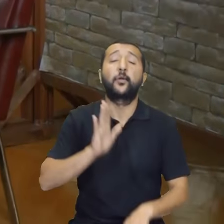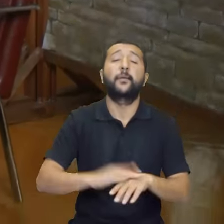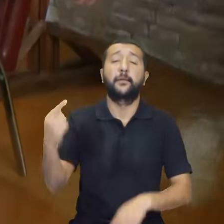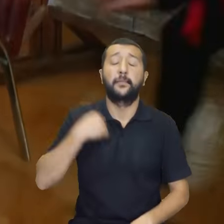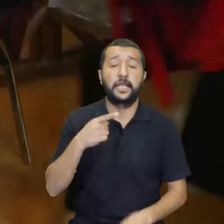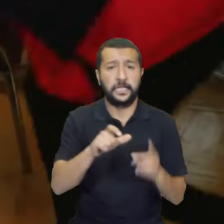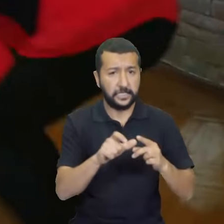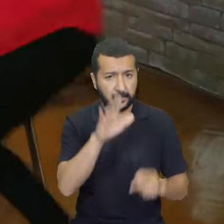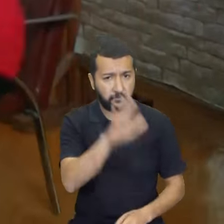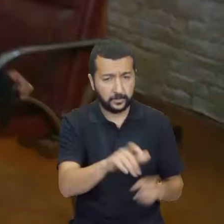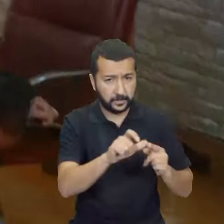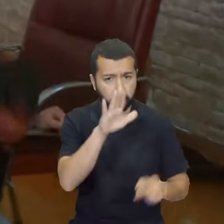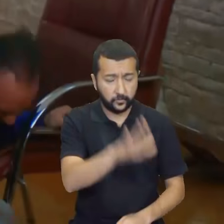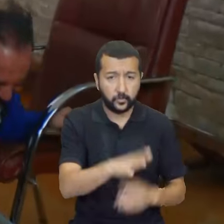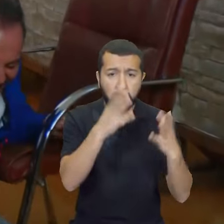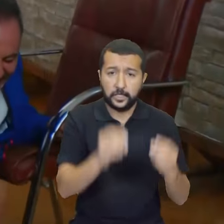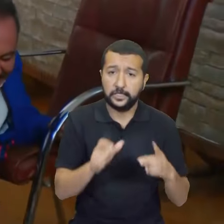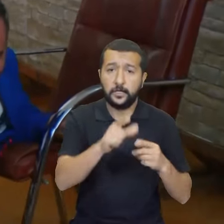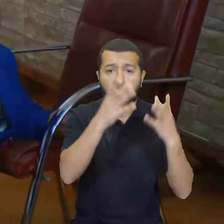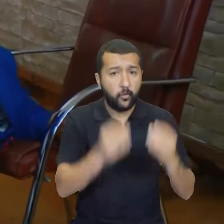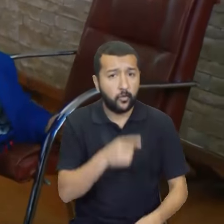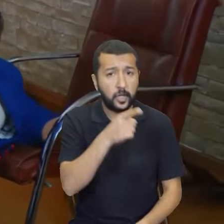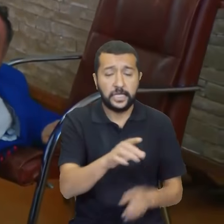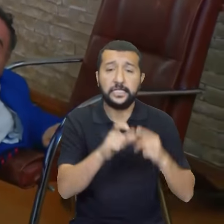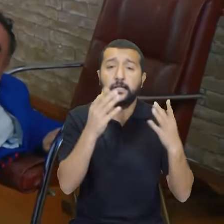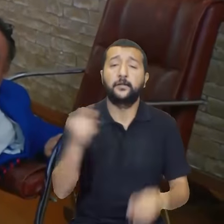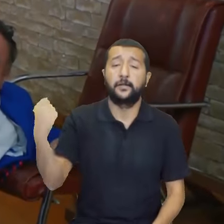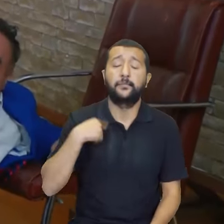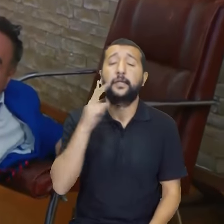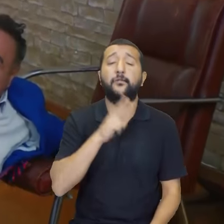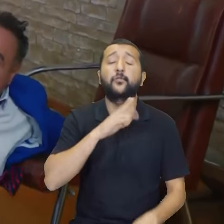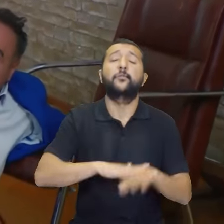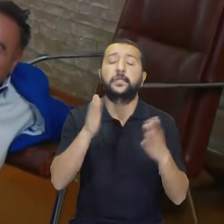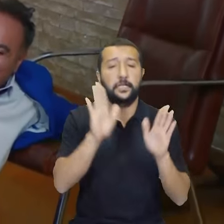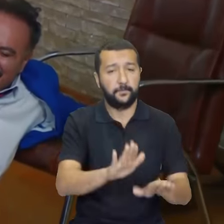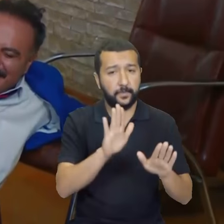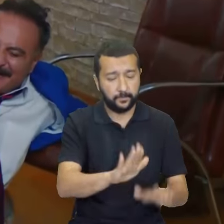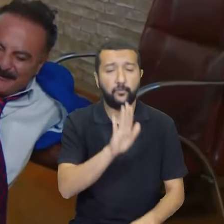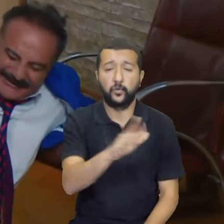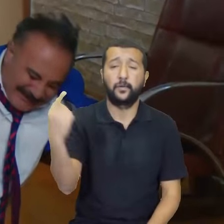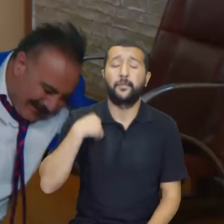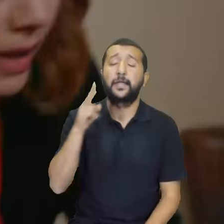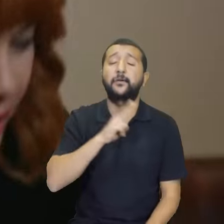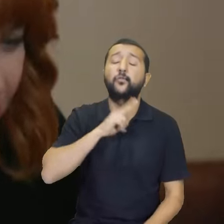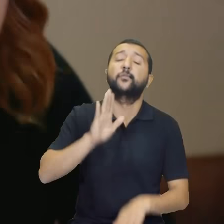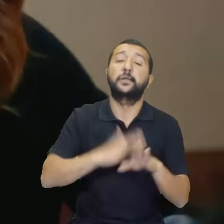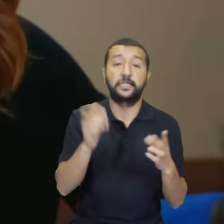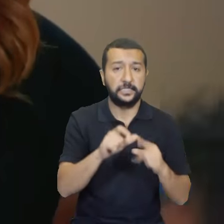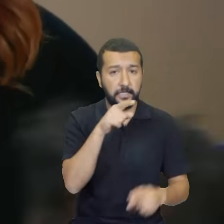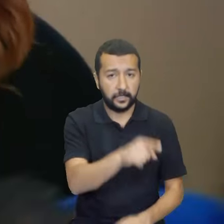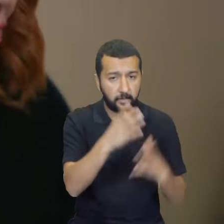Ayşen koşup sandalyeden düşerken Şener, tuttu. Şener ne oluyor Şener? Gülmesinler bana. Tamam. Bana gülmesinler.